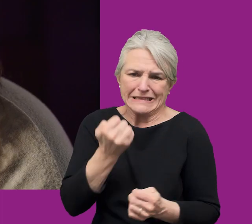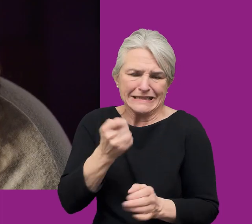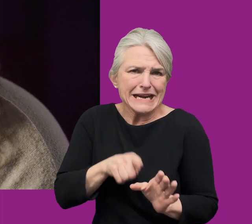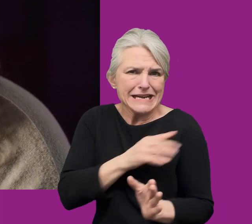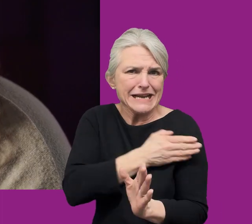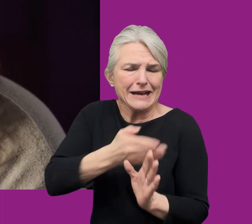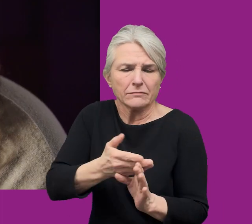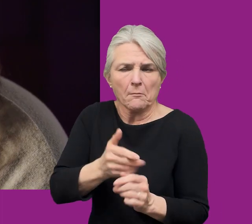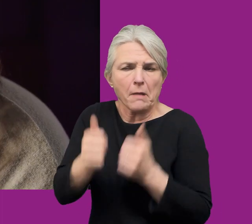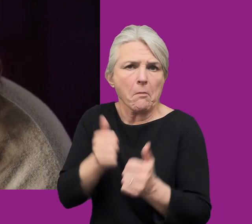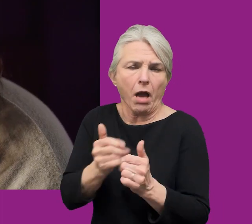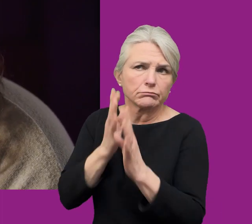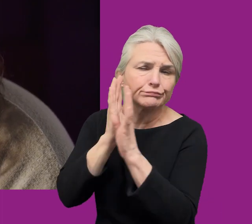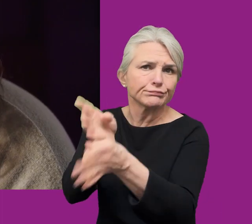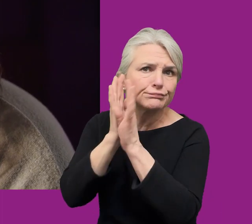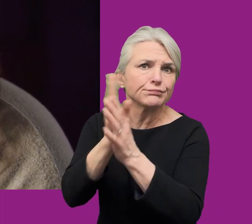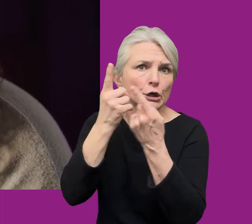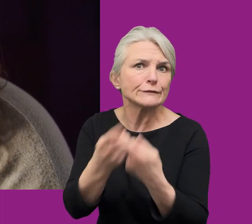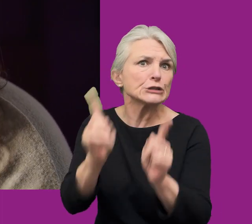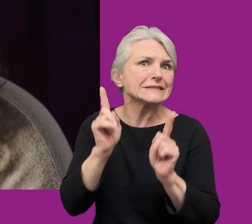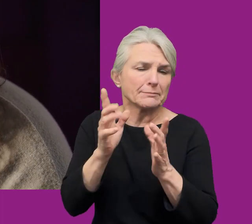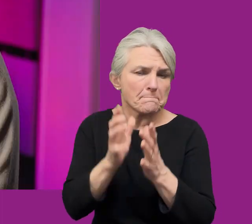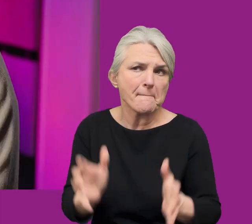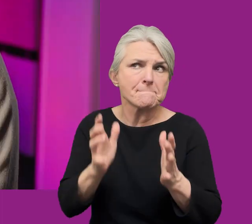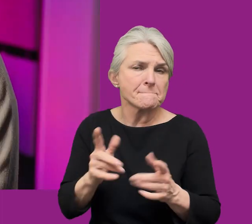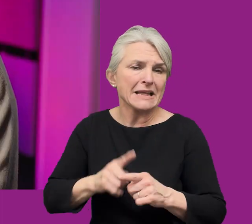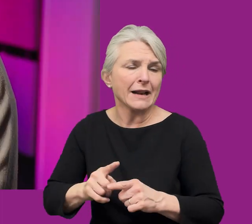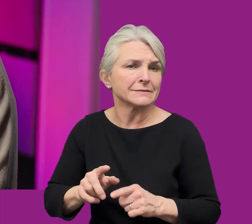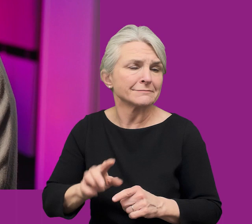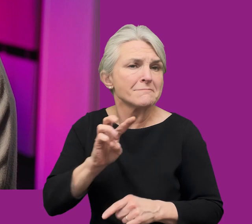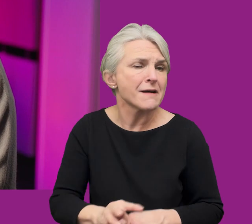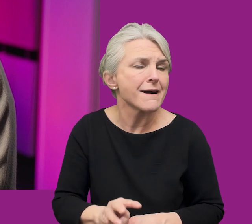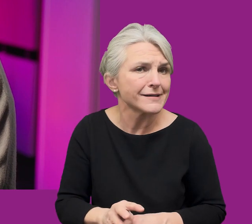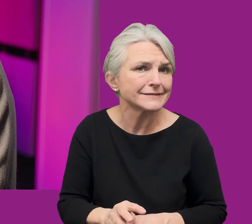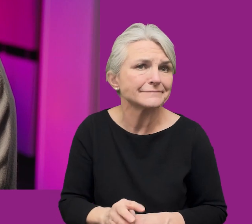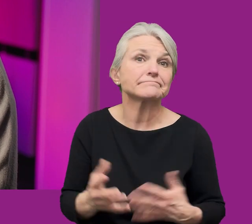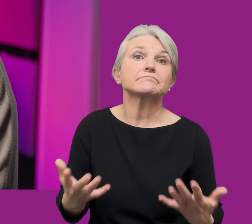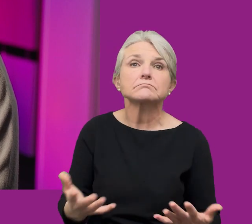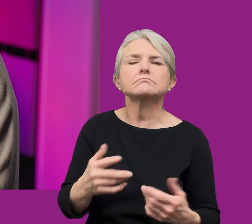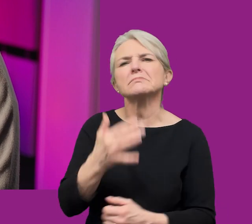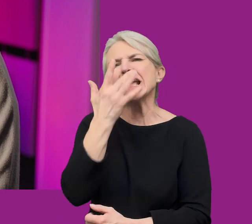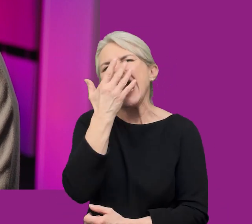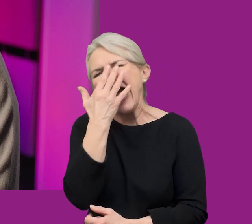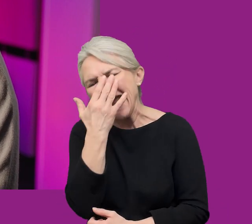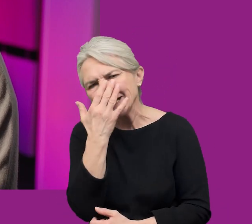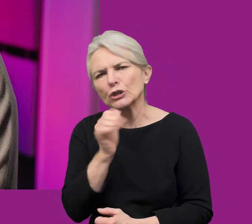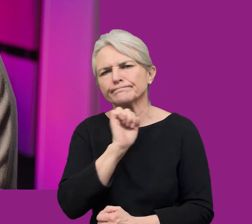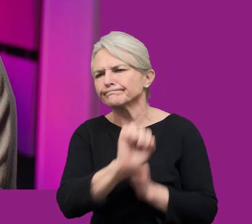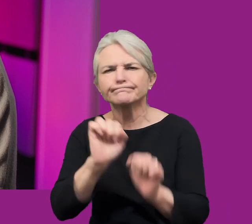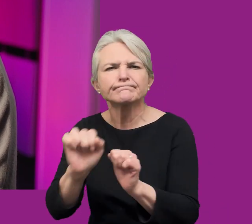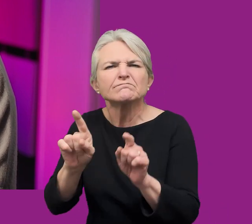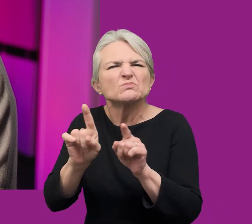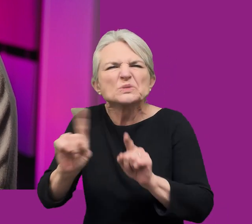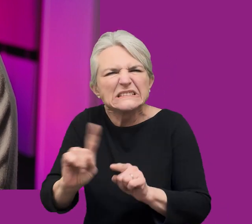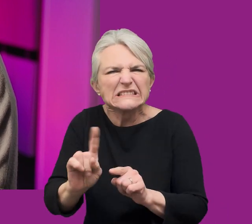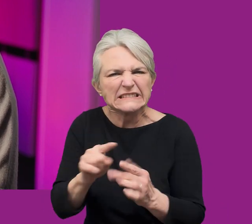oherwydd y cynnydd yn nifer y myfyrwyr prifysgol yng Nghymru a Lloegr. Wrth edrych ar oedran preswylyr mewn sefydliadau cymunedol, roedd 3